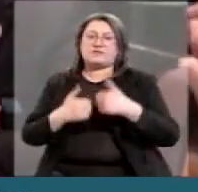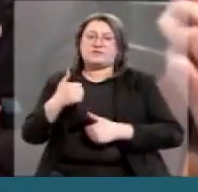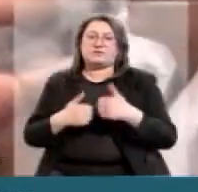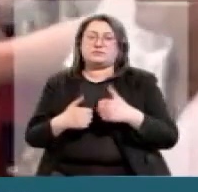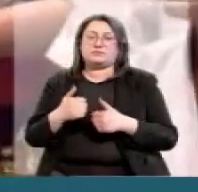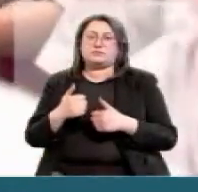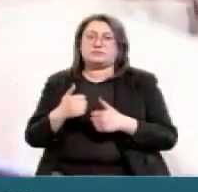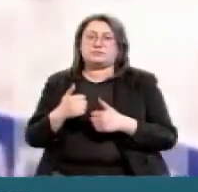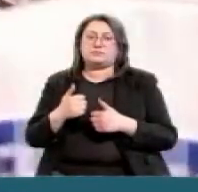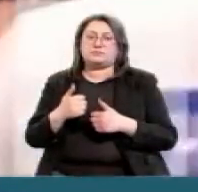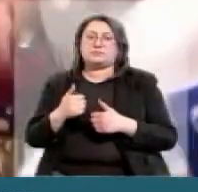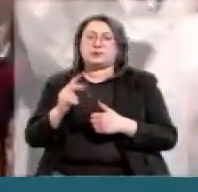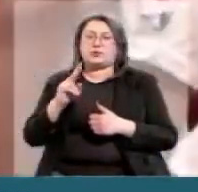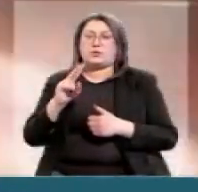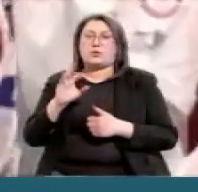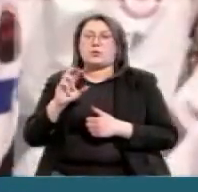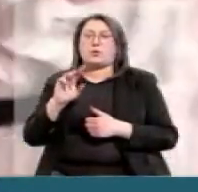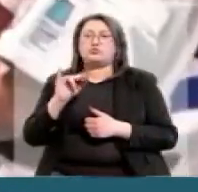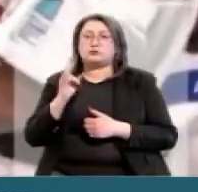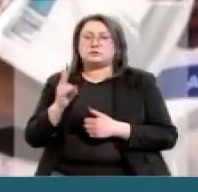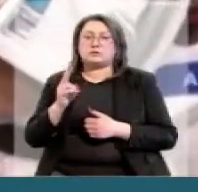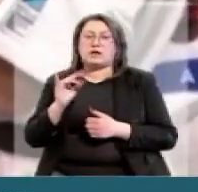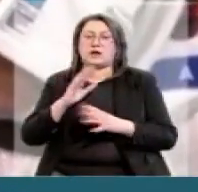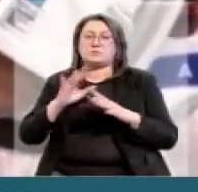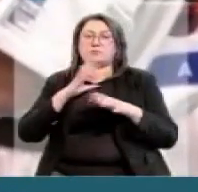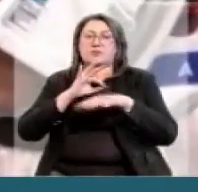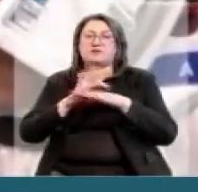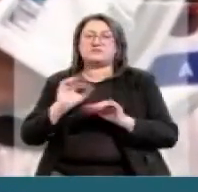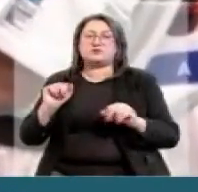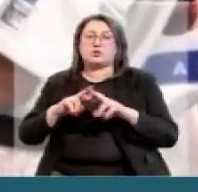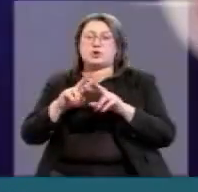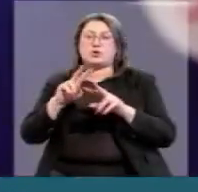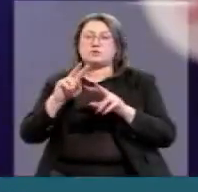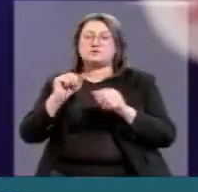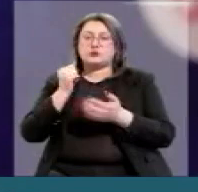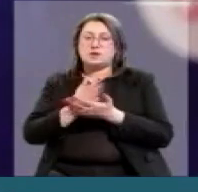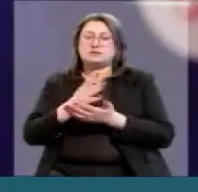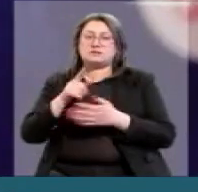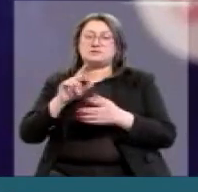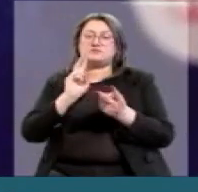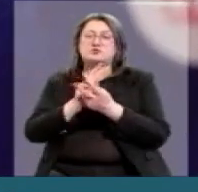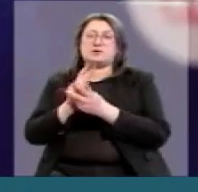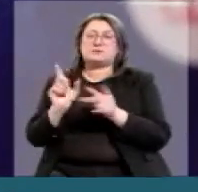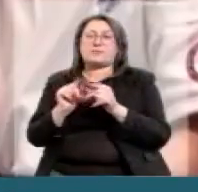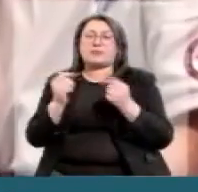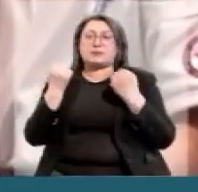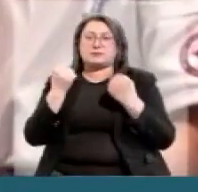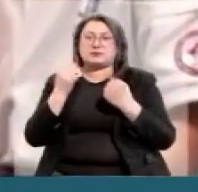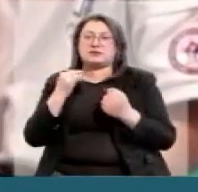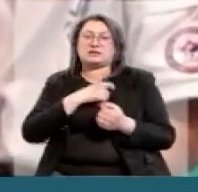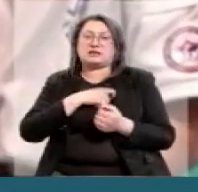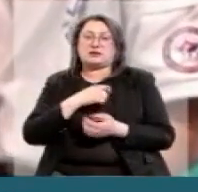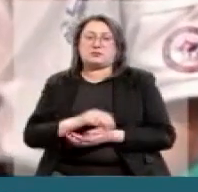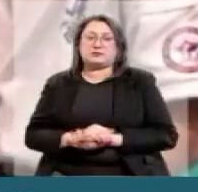спортшылармен және олардың бапкерлерімен кездесті. Тілдесу барысында салауатты өмір салтын қалыптастыру, қоршаған орта мен экология мәселелеріне қатысты әңгіме өрбітті.